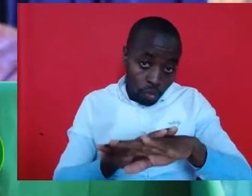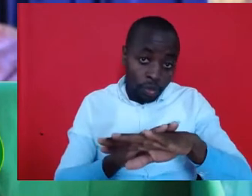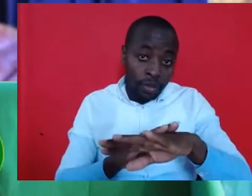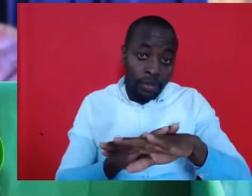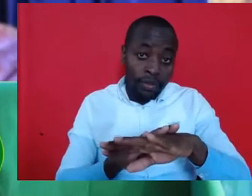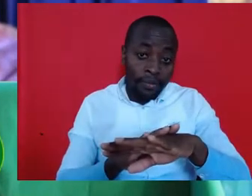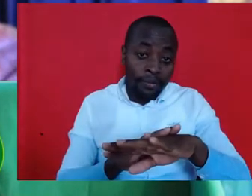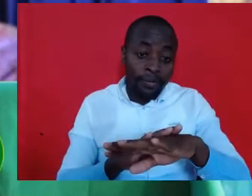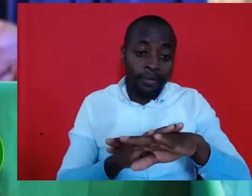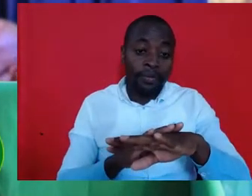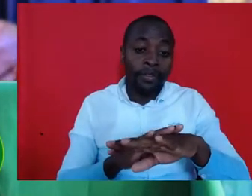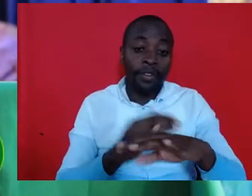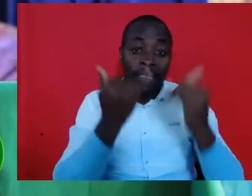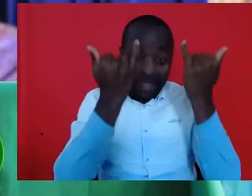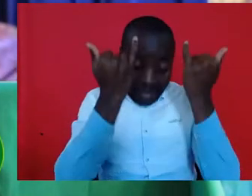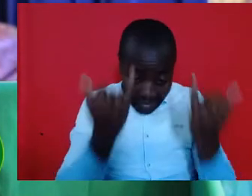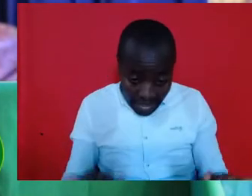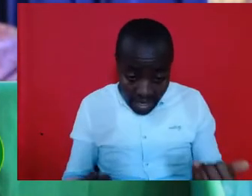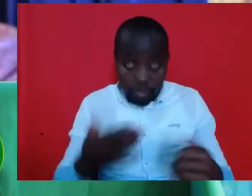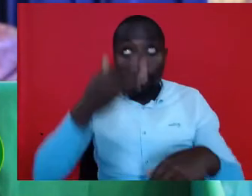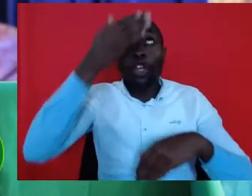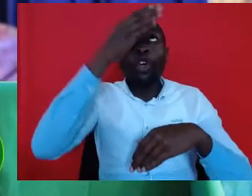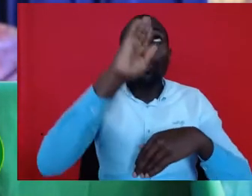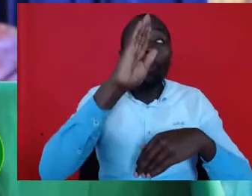basi sasa Bwana wa majeshi asema hivi: